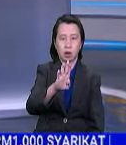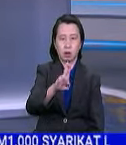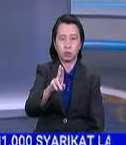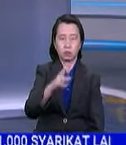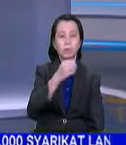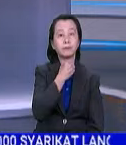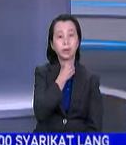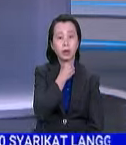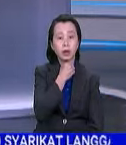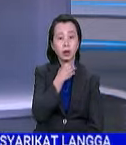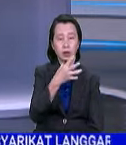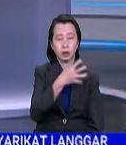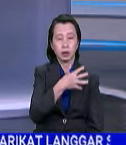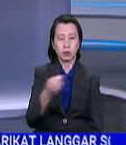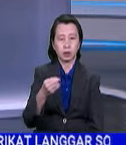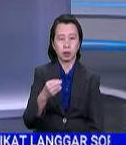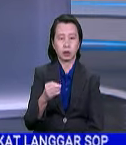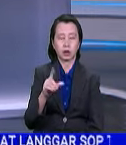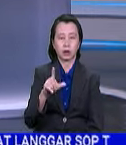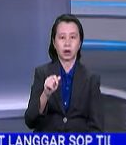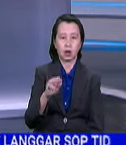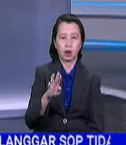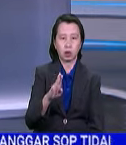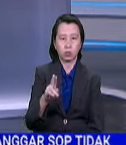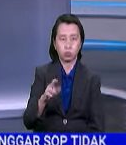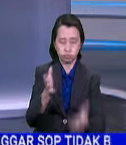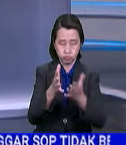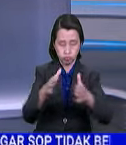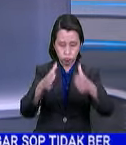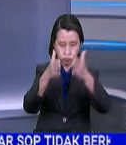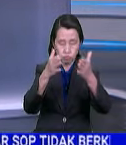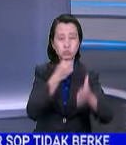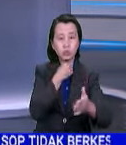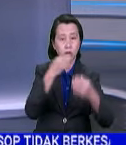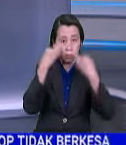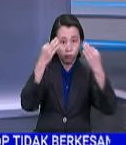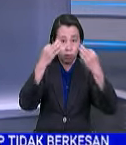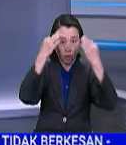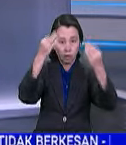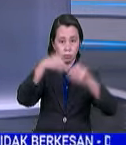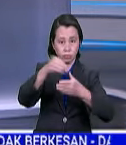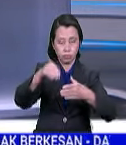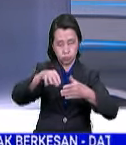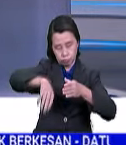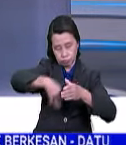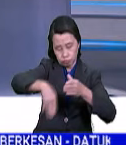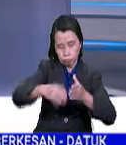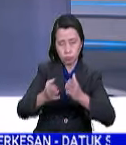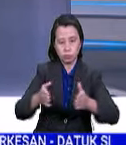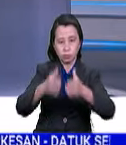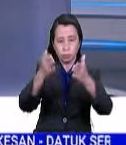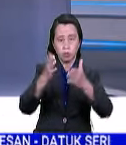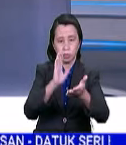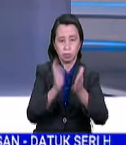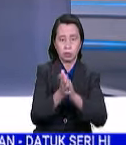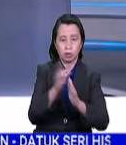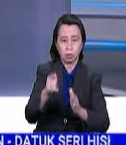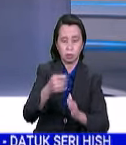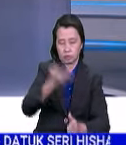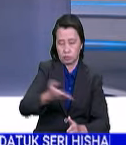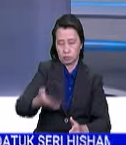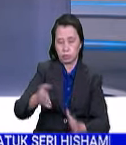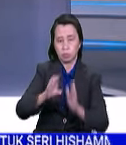Perak. Selain daripada labu sayung, negeri Perak turut terkenal dengan pengeluaran labu Pulau Tiga yang menjadi antara